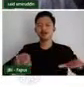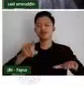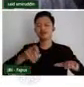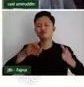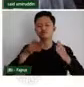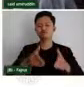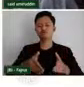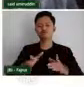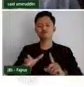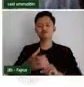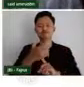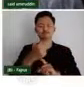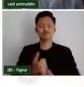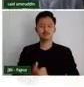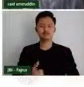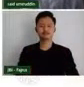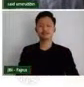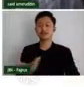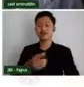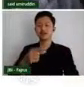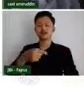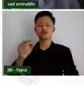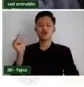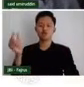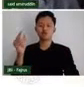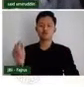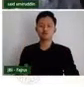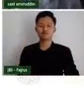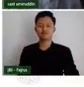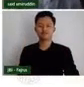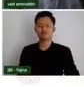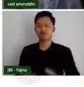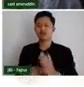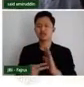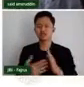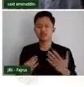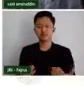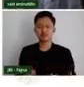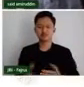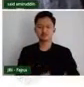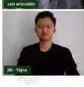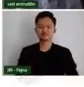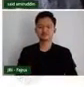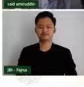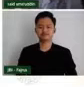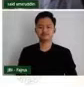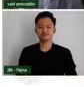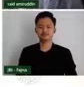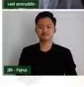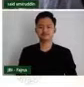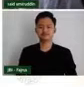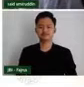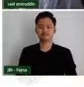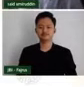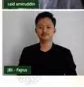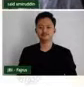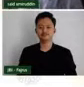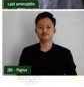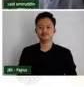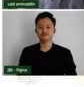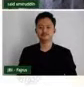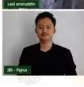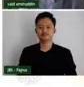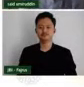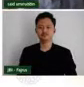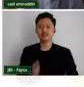di pendidikan di sekolah umum. Jadi mungkin bukan berarti kita tidak memberikan materi secara adil gitu, namun sesuai